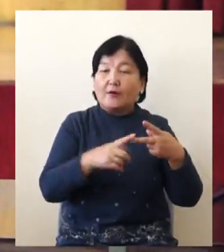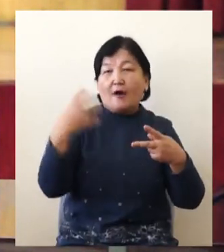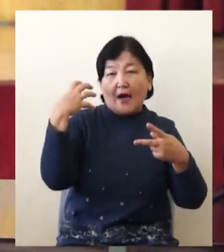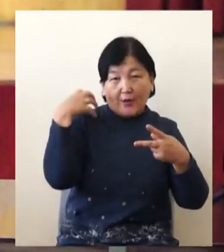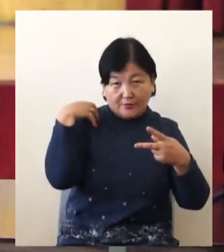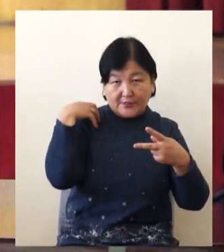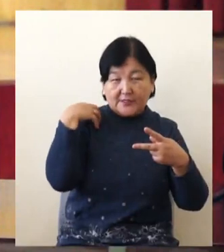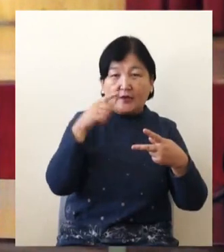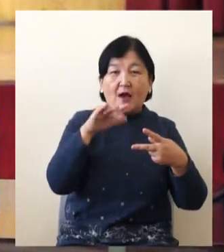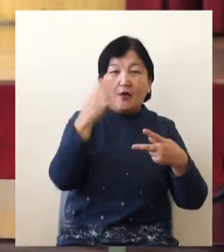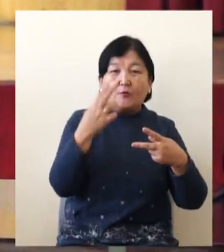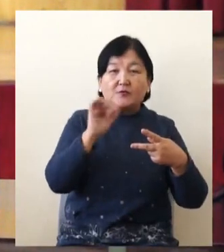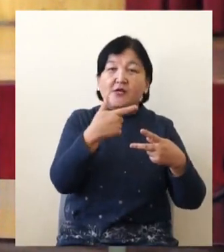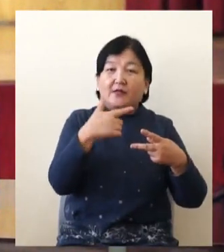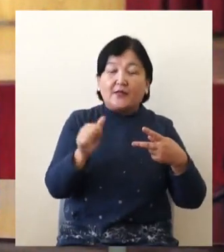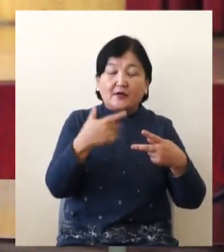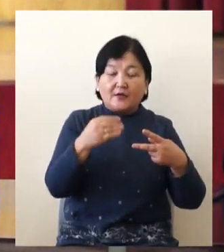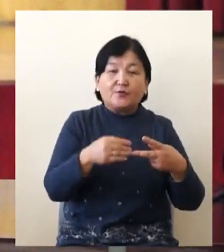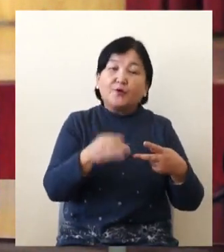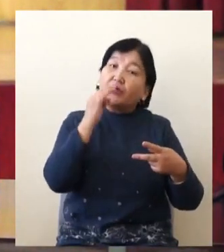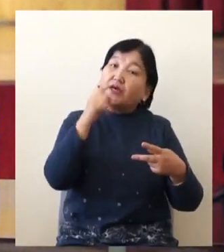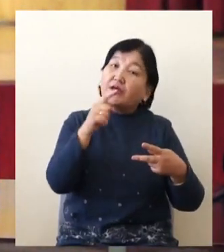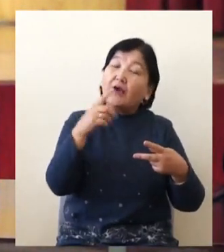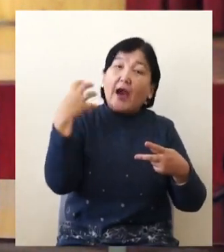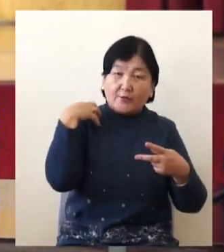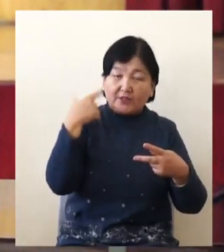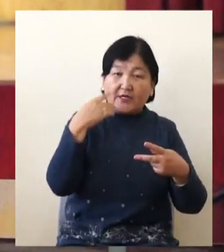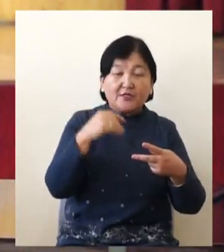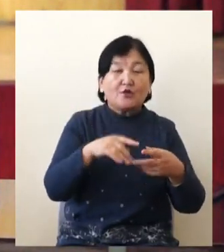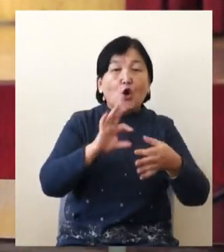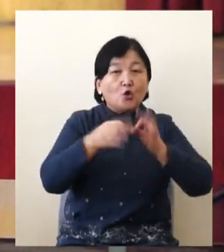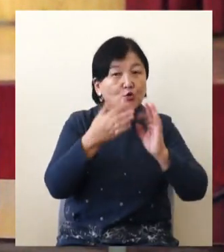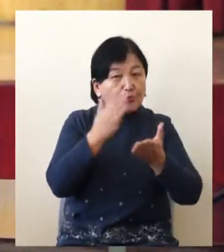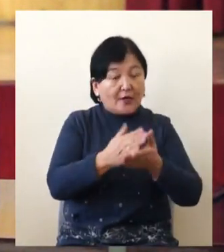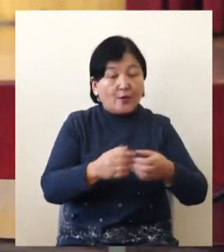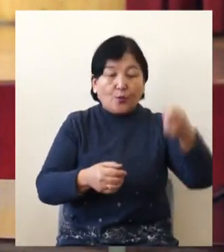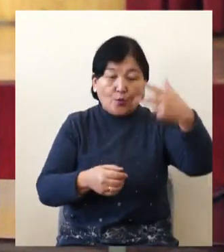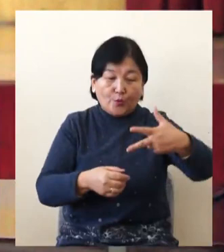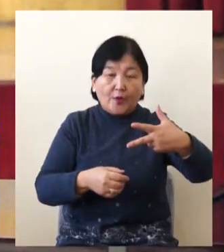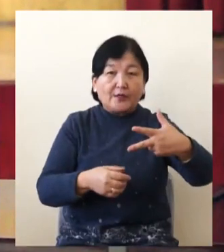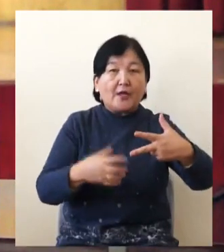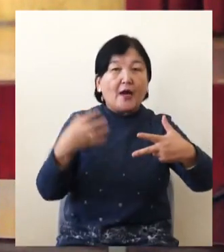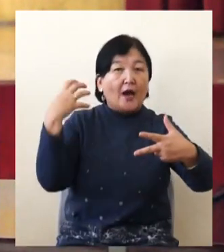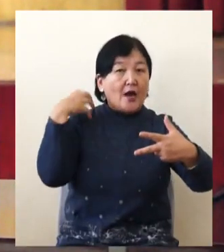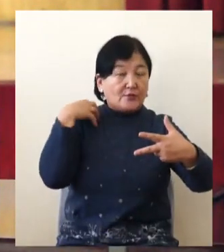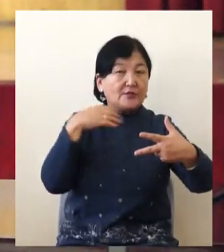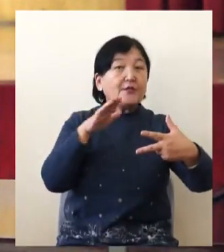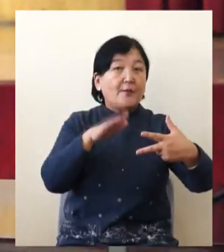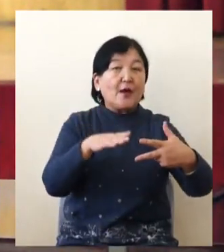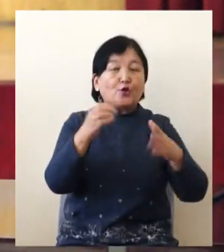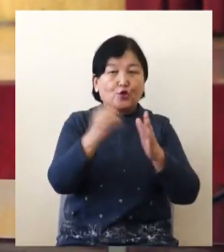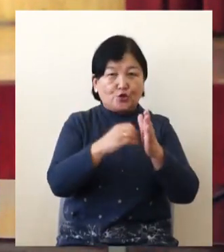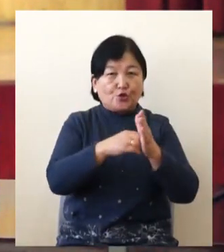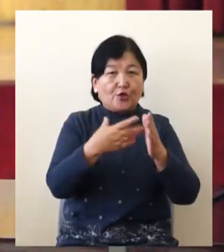гэж орчуулдаг. За энийг би тайлбарлана. Игэх хариуцлага. Гуравдугаар хариуцлагатай байх. Responsible гэдэг.